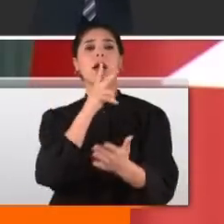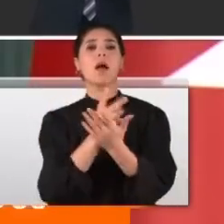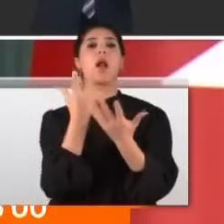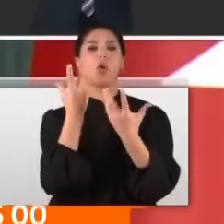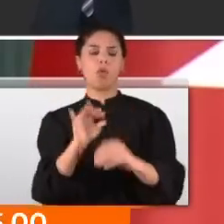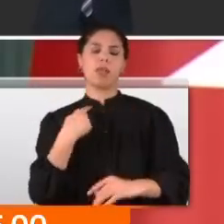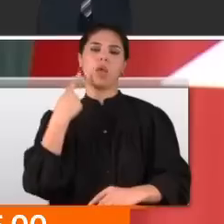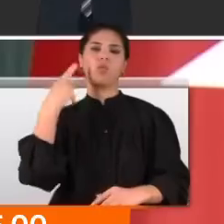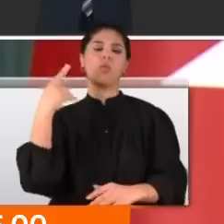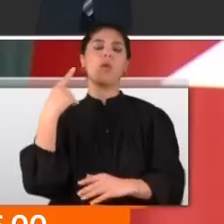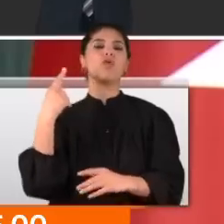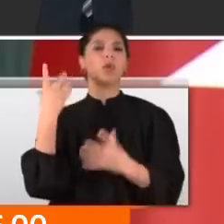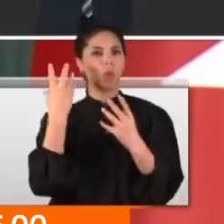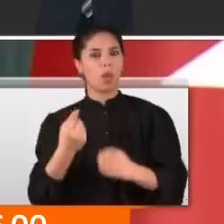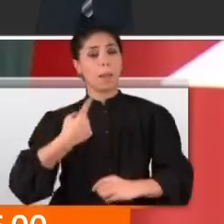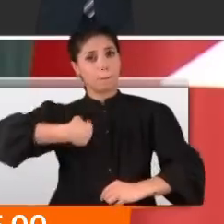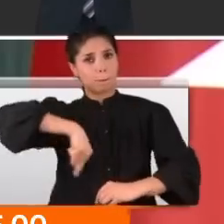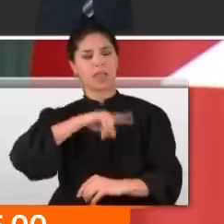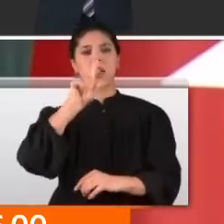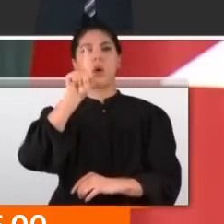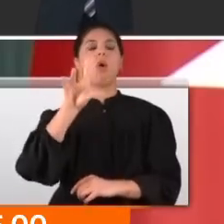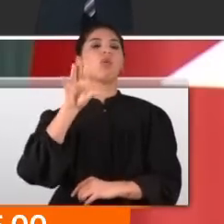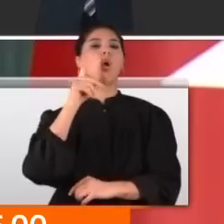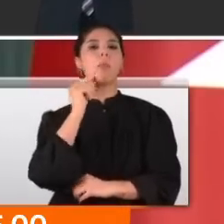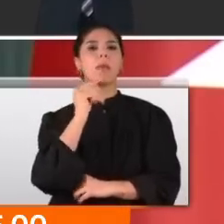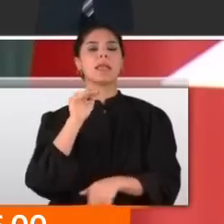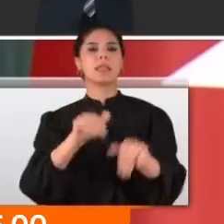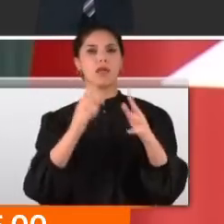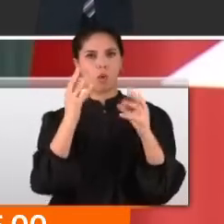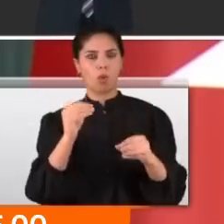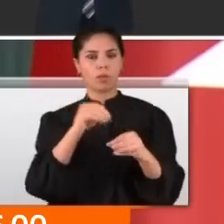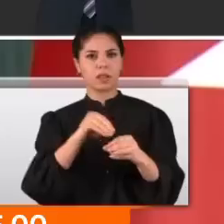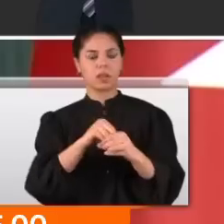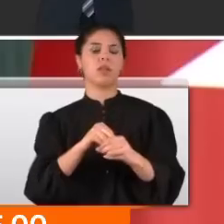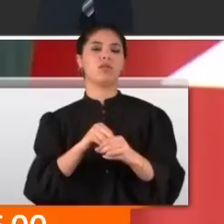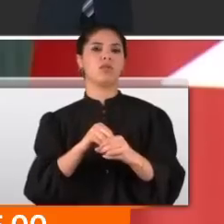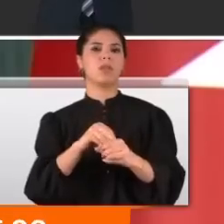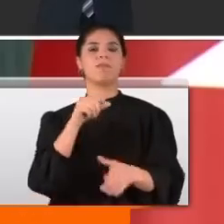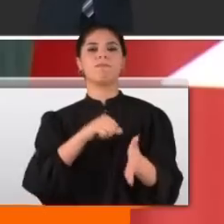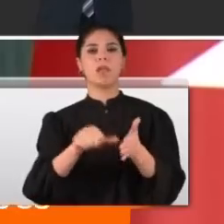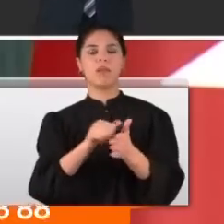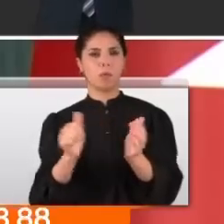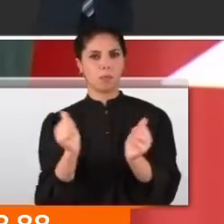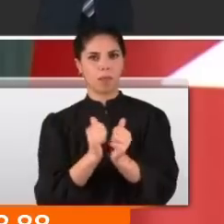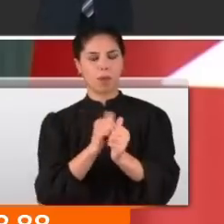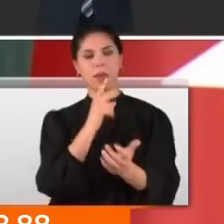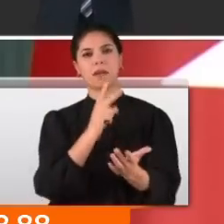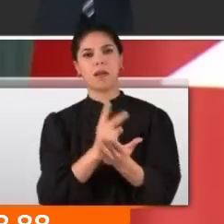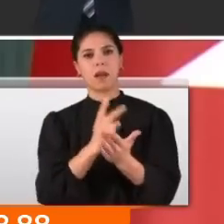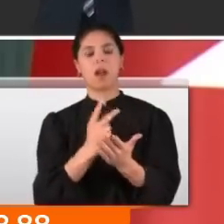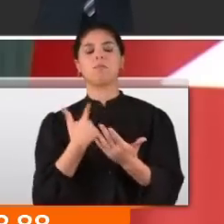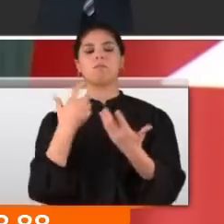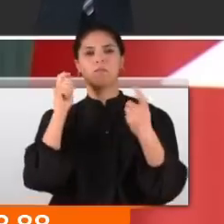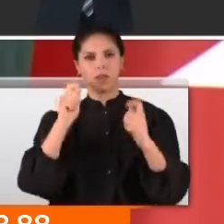Cumhurbaşkanı olarak biz seçimlerin 14 Mayıs'ta yapılabilmesini temin edecek bir takvimle kararımızı